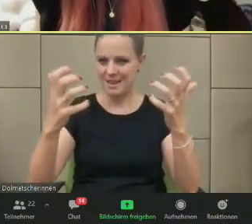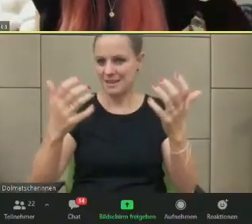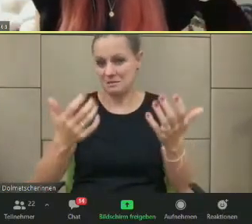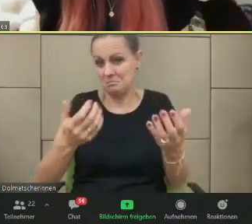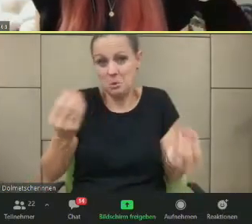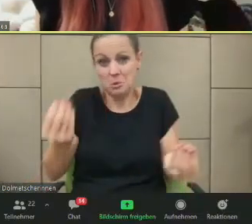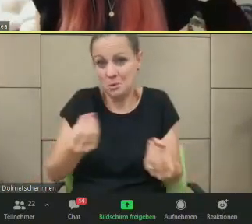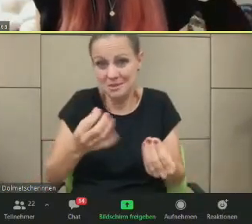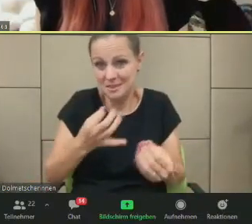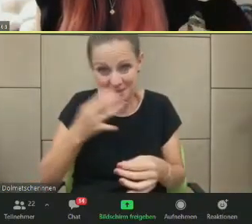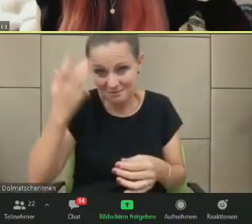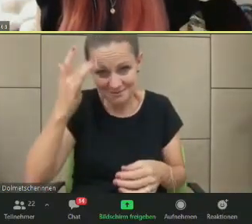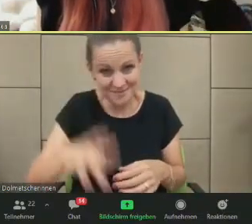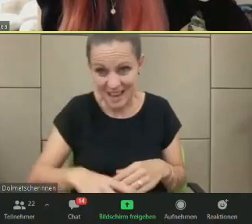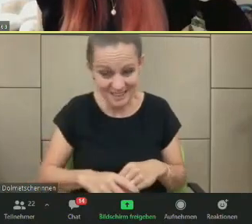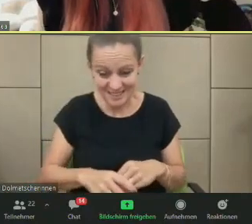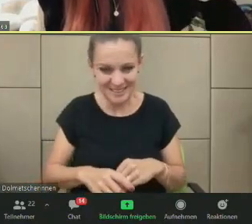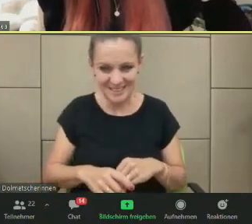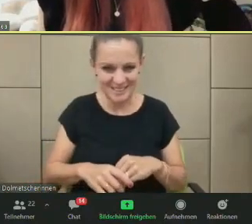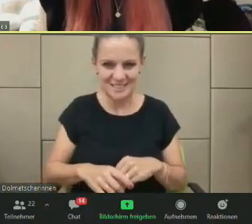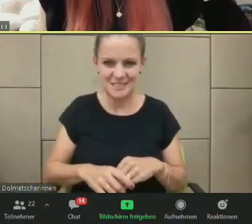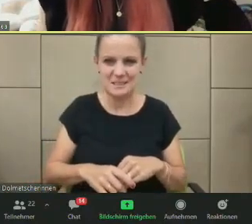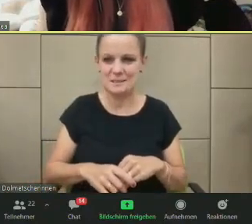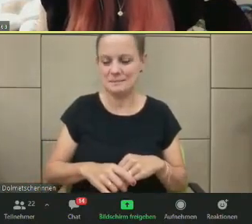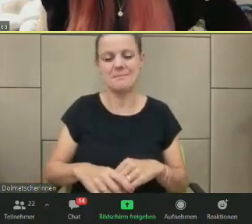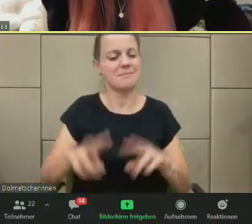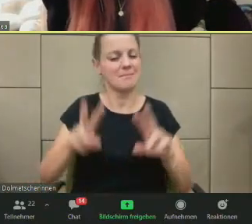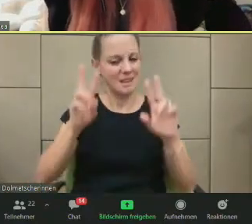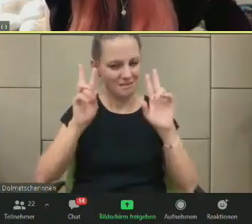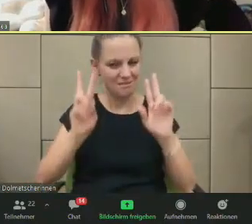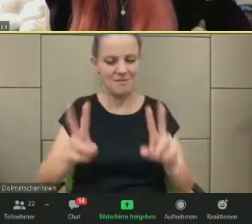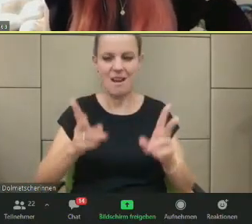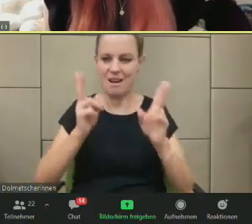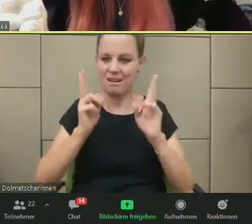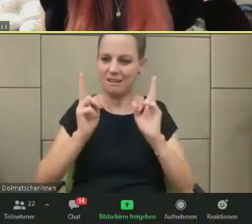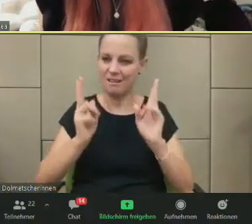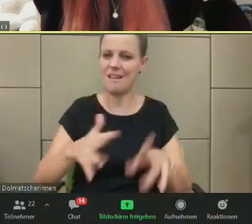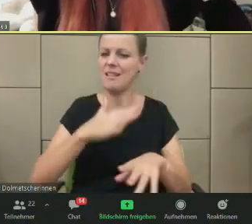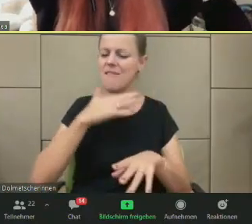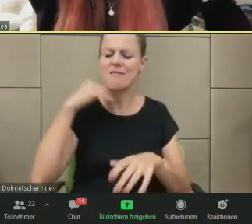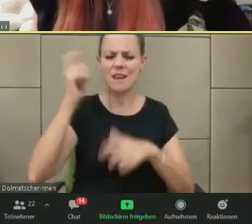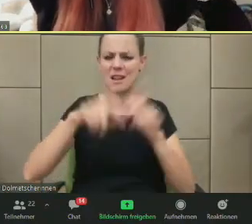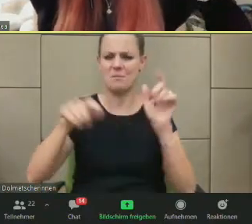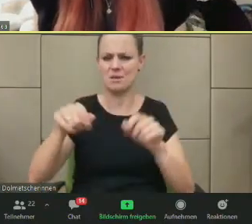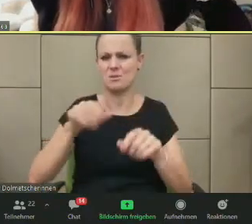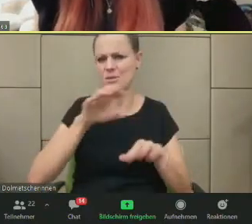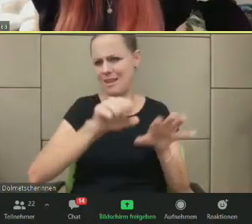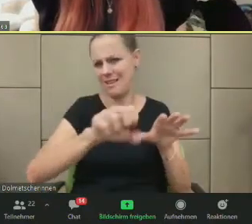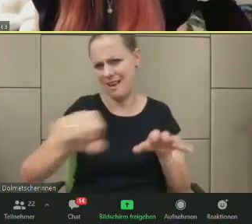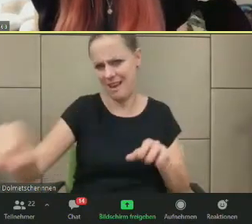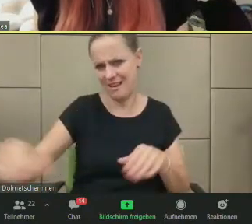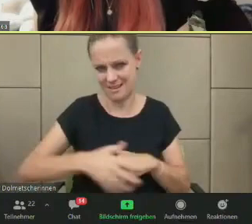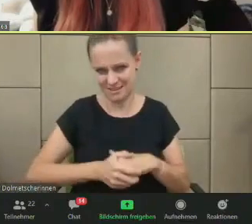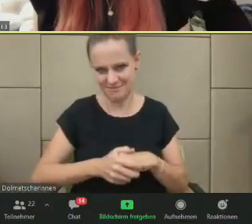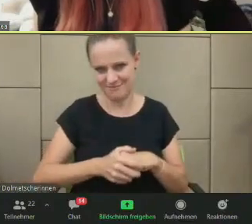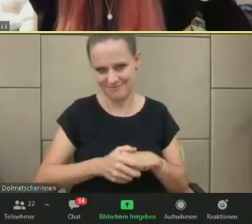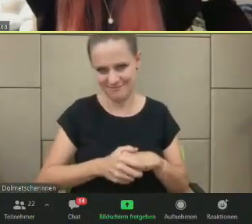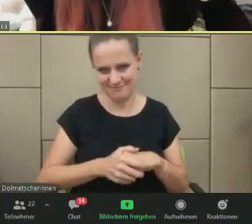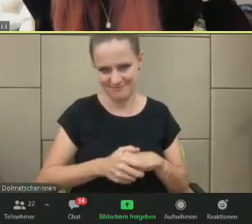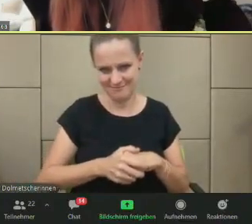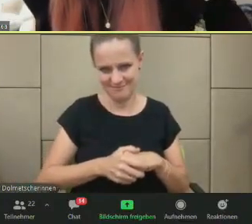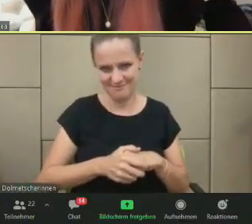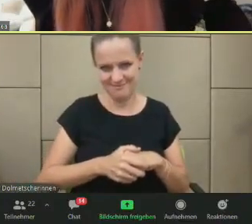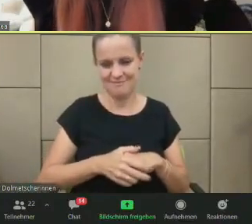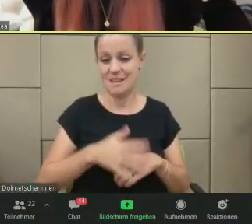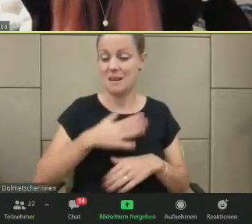Also und man kann damit wirklich auch viele Leute erreichen. Und meiner